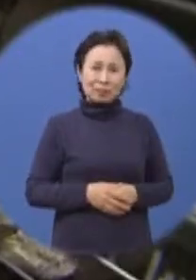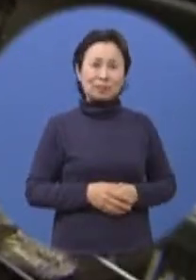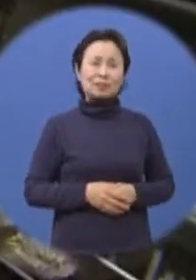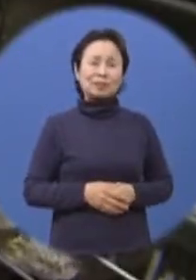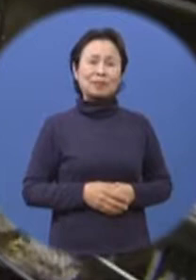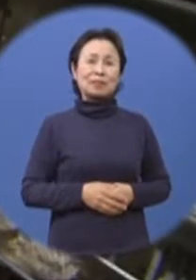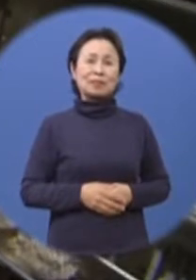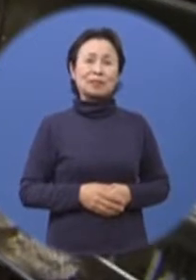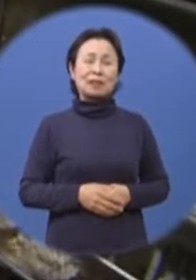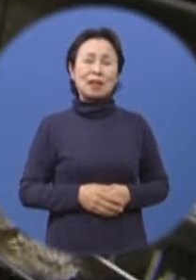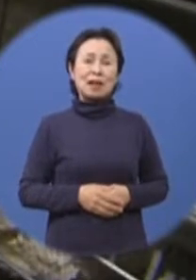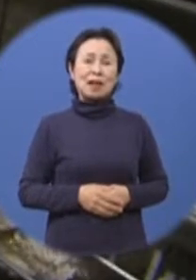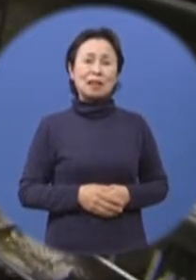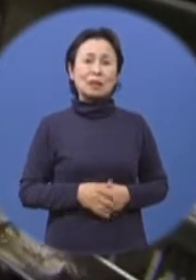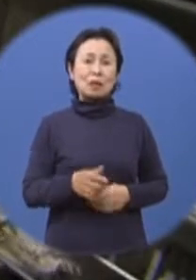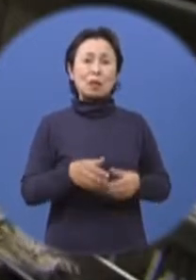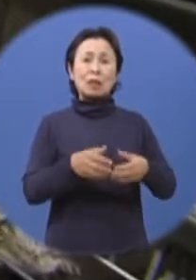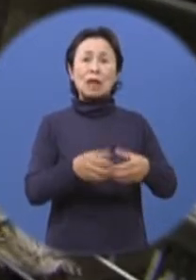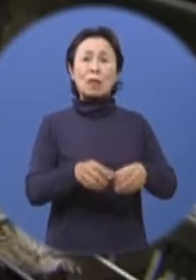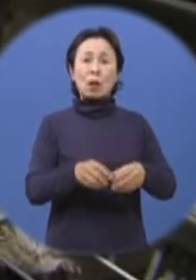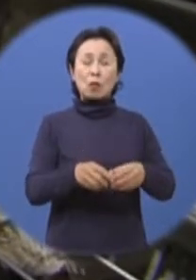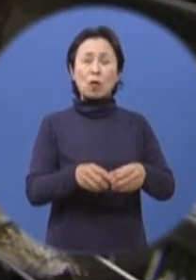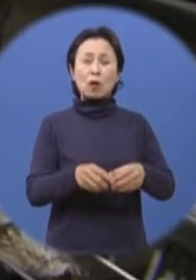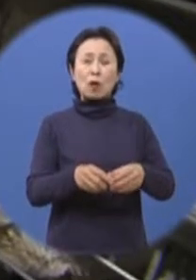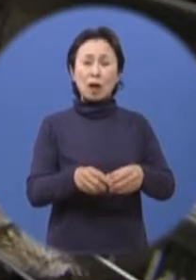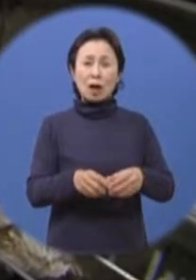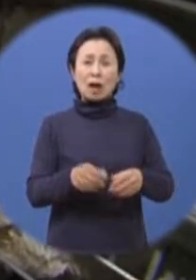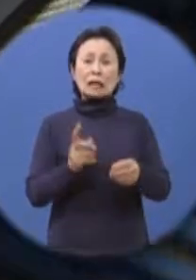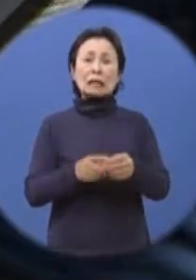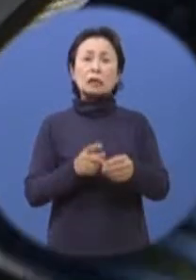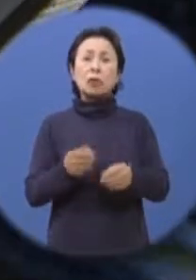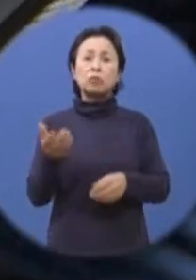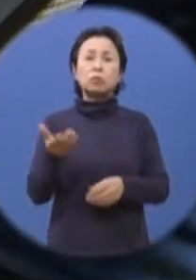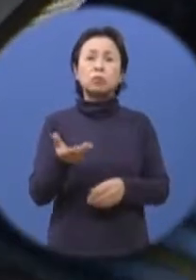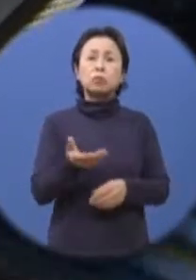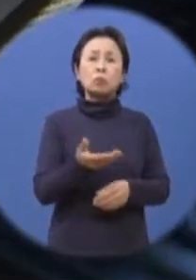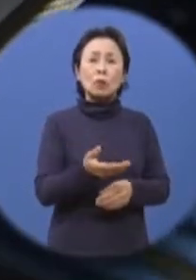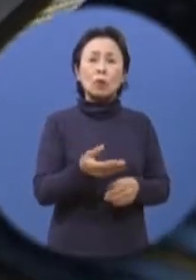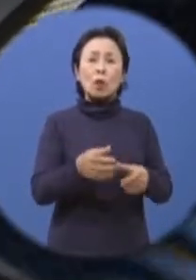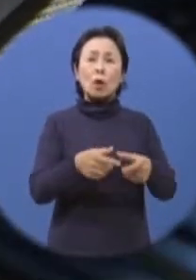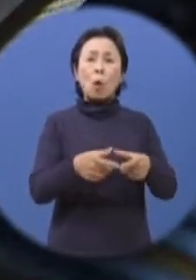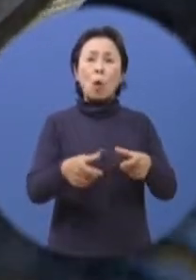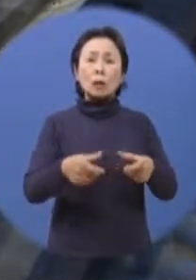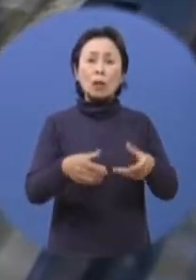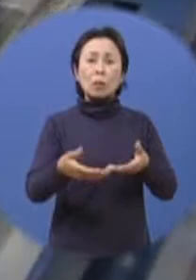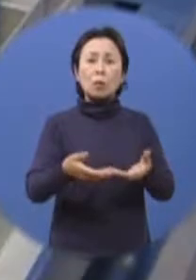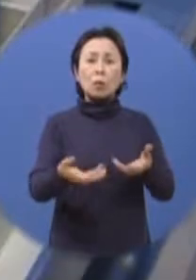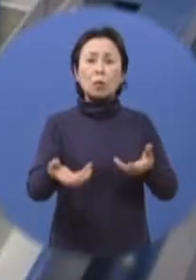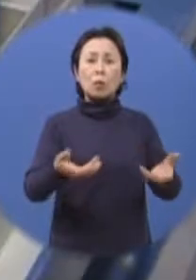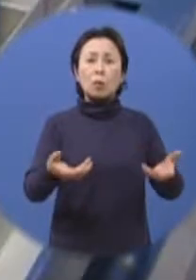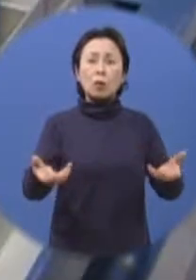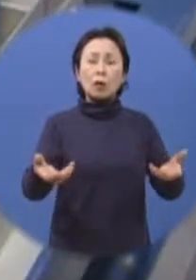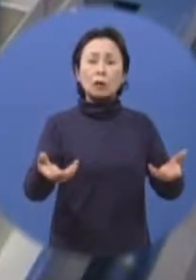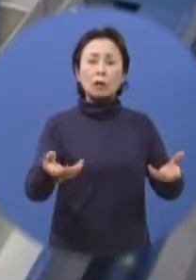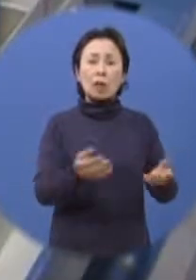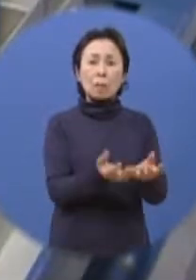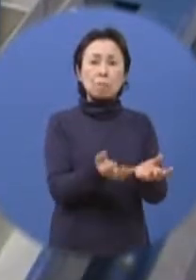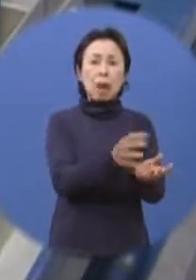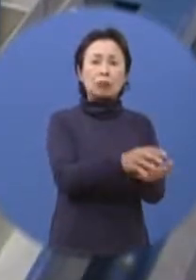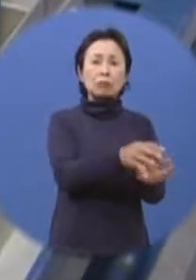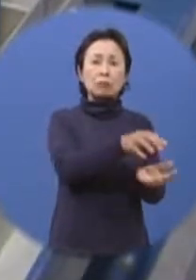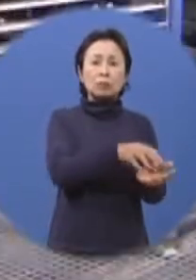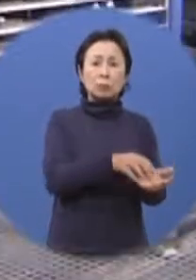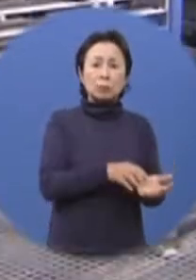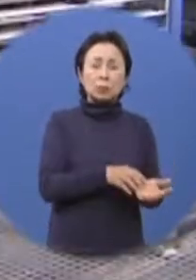に窓になったもがあの自動的に送られて大きさに分かると現れてえってパック詰めするということまでにが